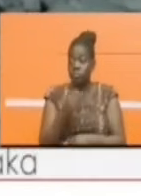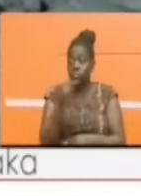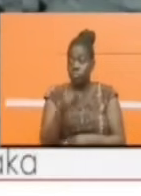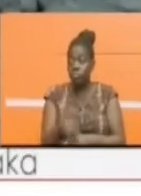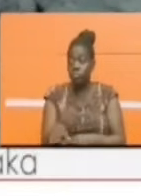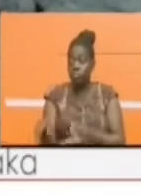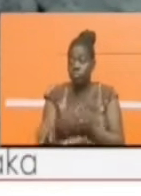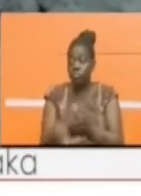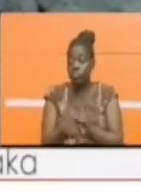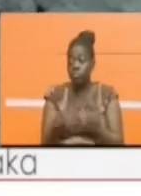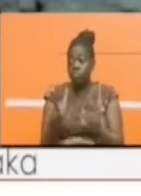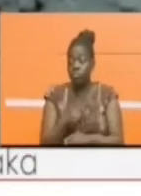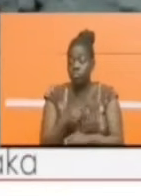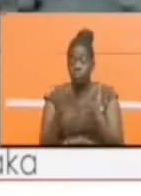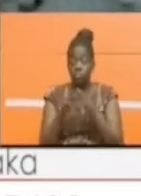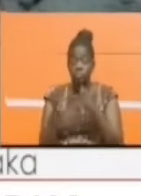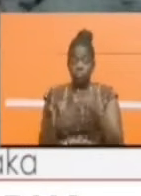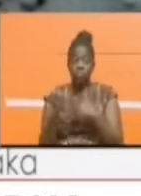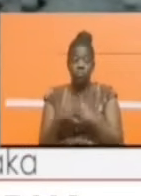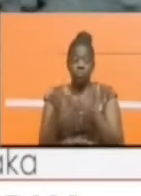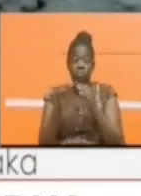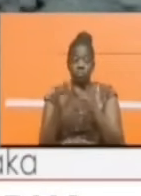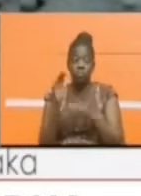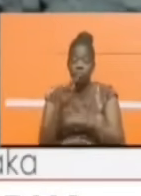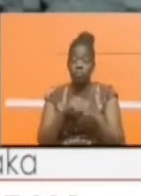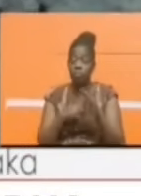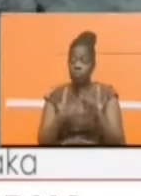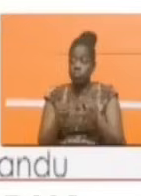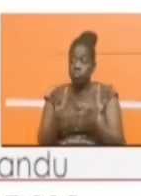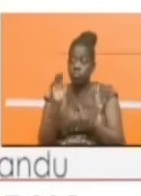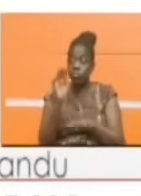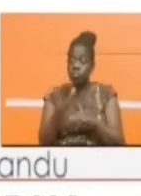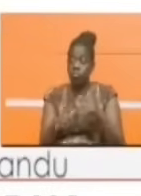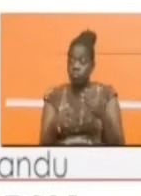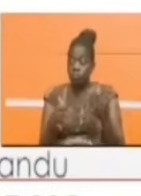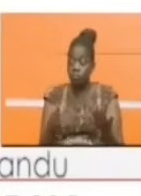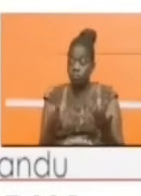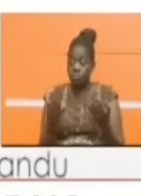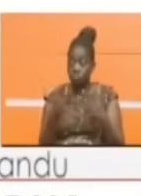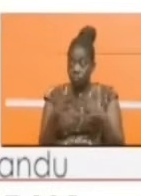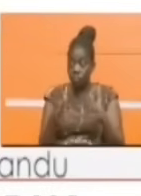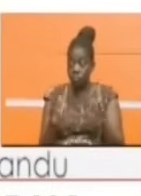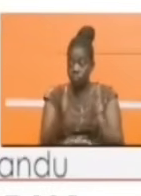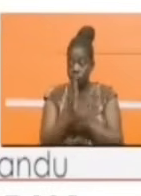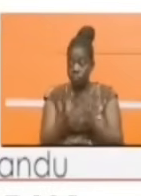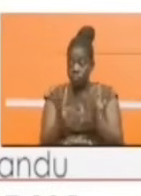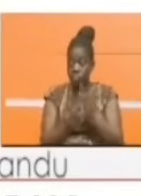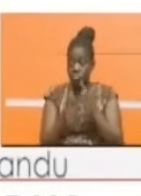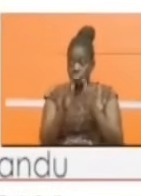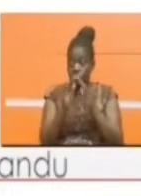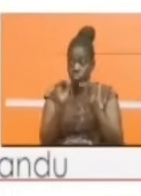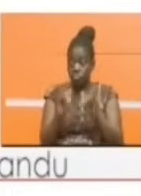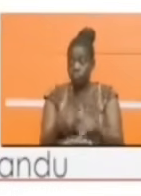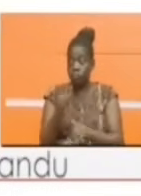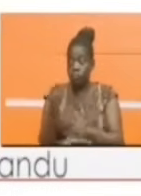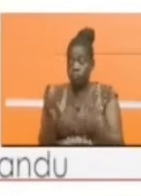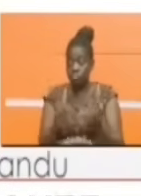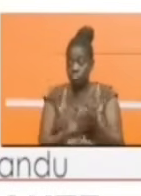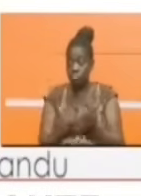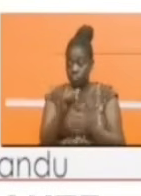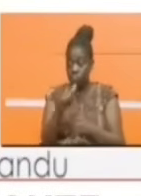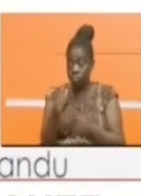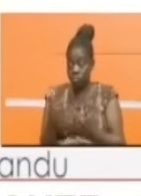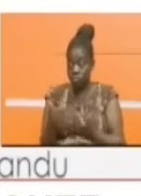nti tumugobye awo aka tumusibidde ennyumba talinyangako awo waludde ebigerebweza kutuma kati bwe yamala okuzimba eno n'abeera yekka n'afuna mujja wange